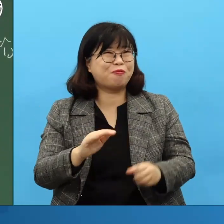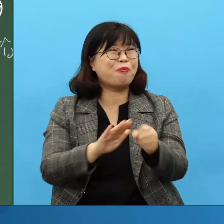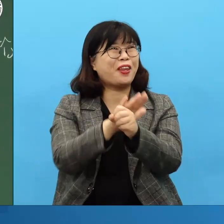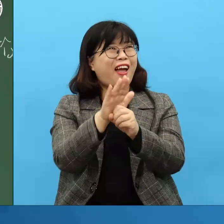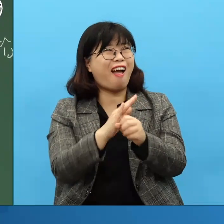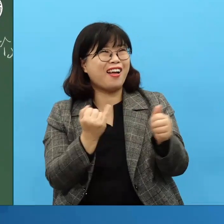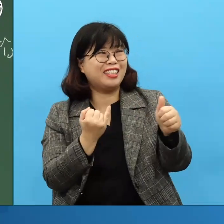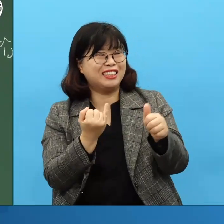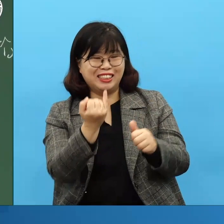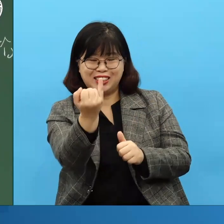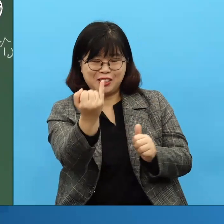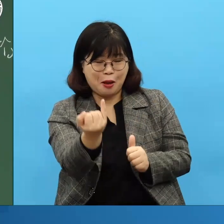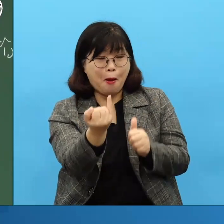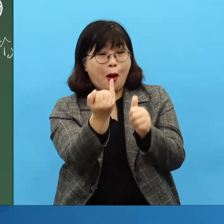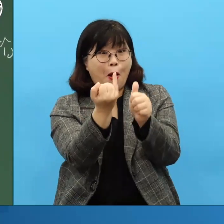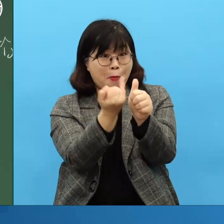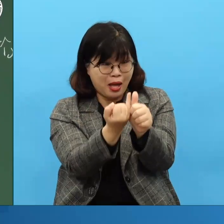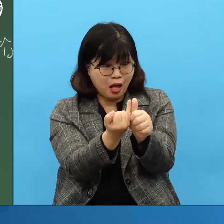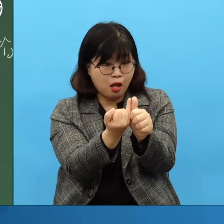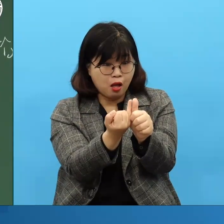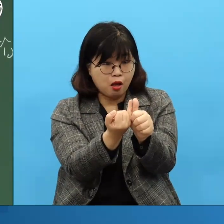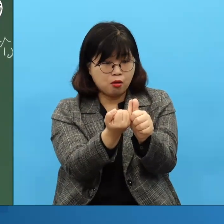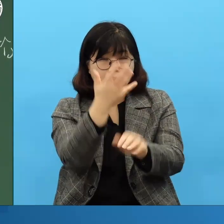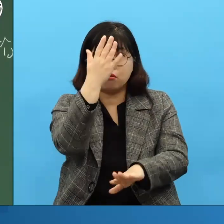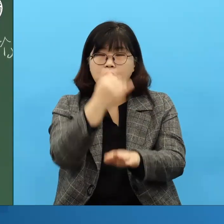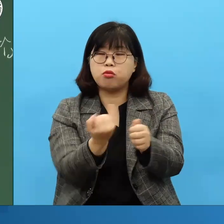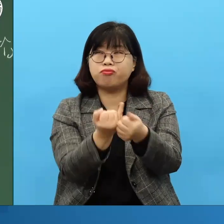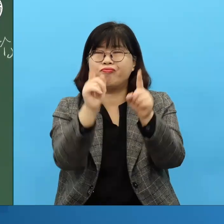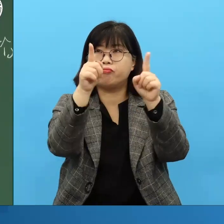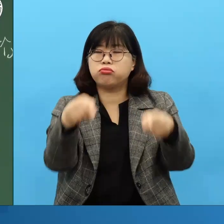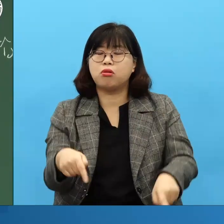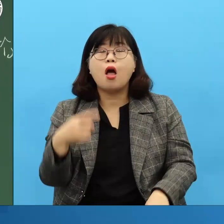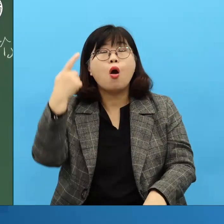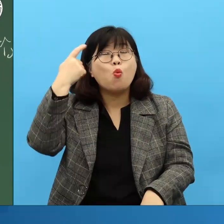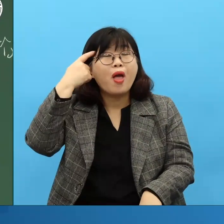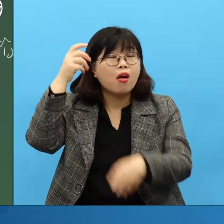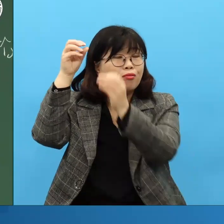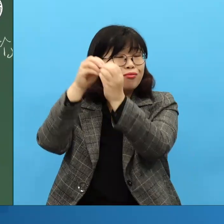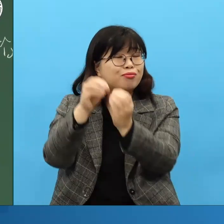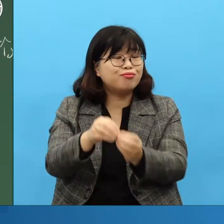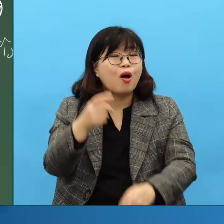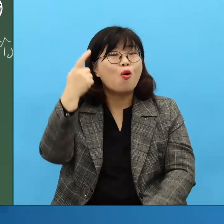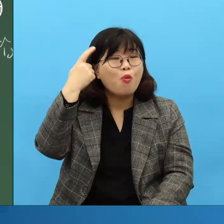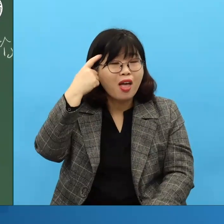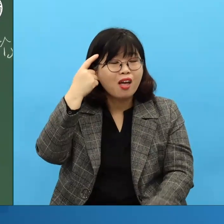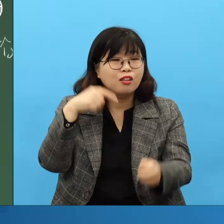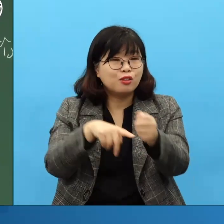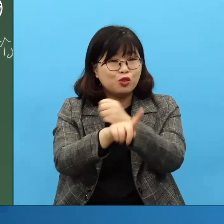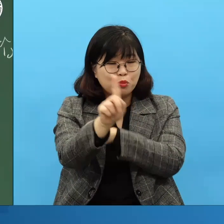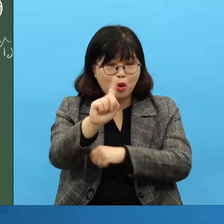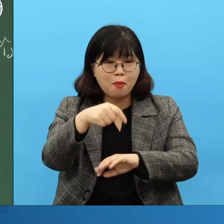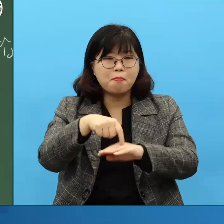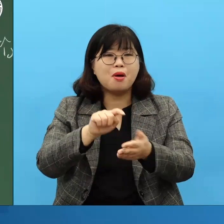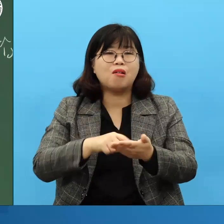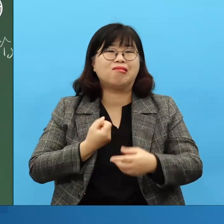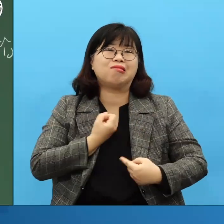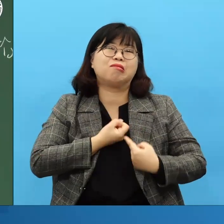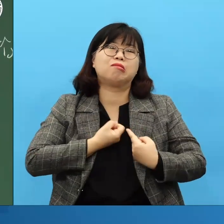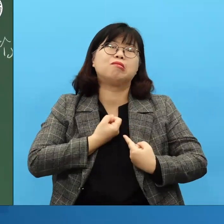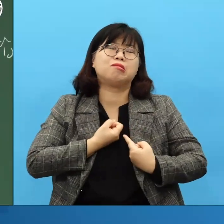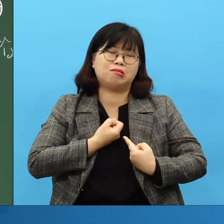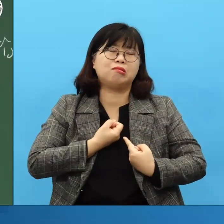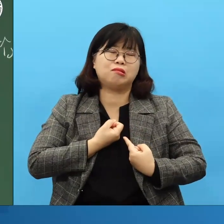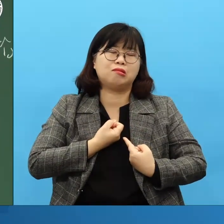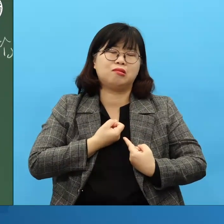상처됐는데 왜 합니까? 자기도 하는 거예요. they also got a divorce. It was such a scar to them, and yet they follow in the same footsteps. 아 나하고 안 맞아서 맞는